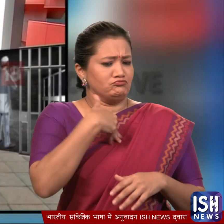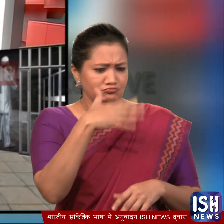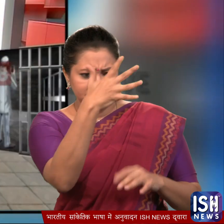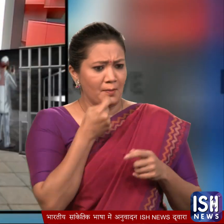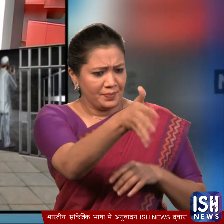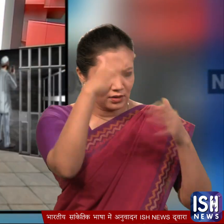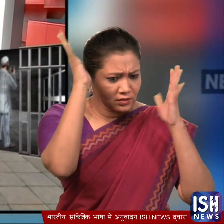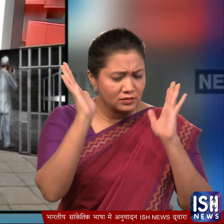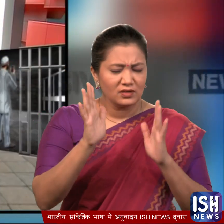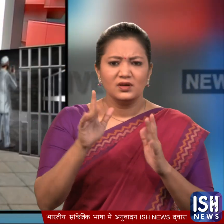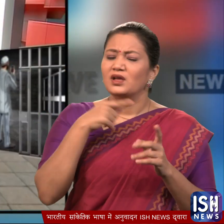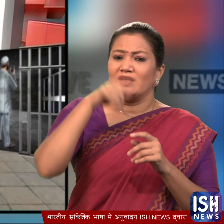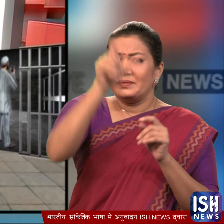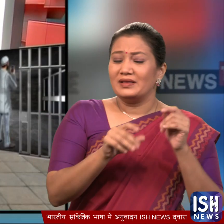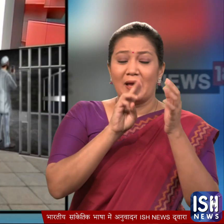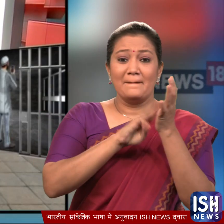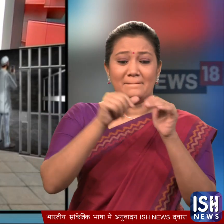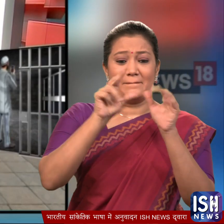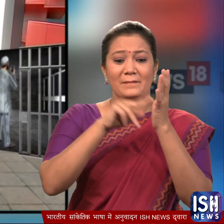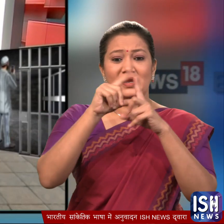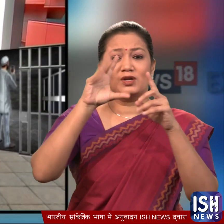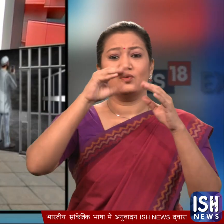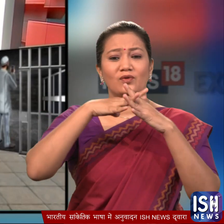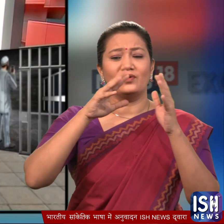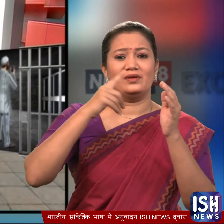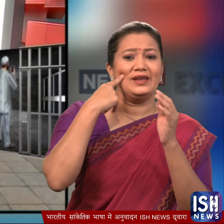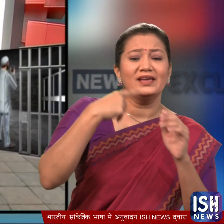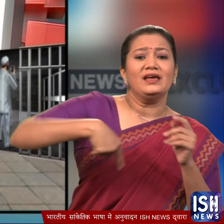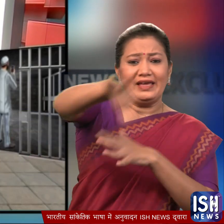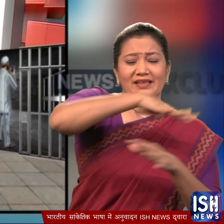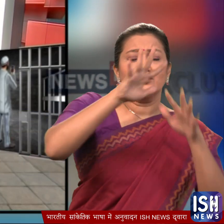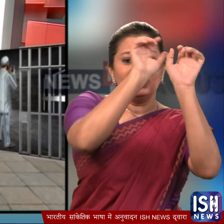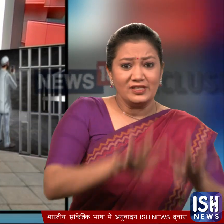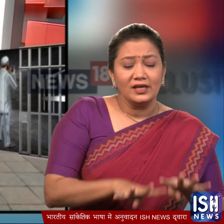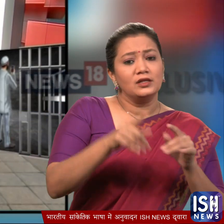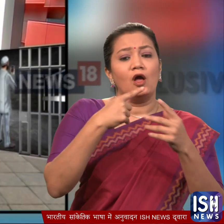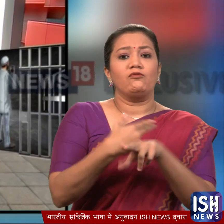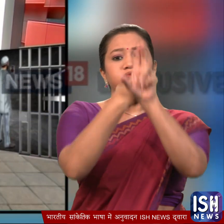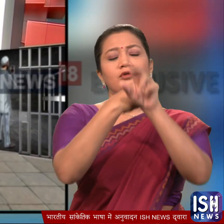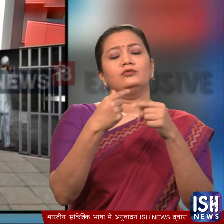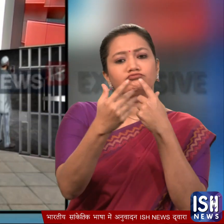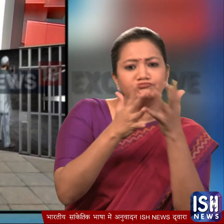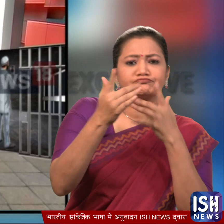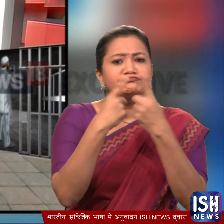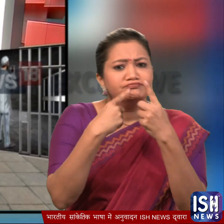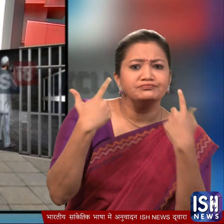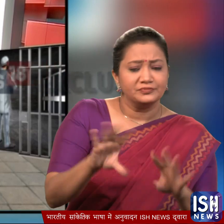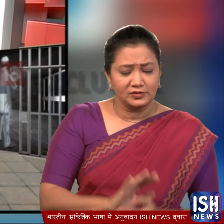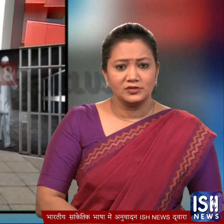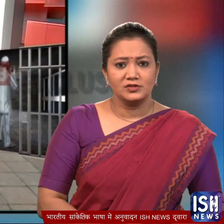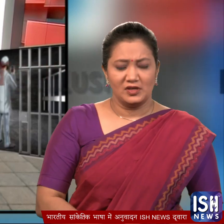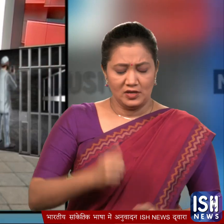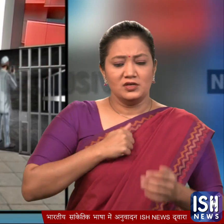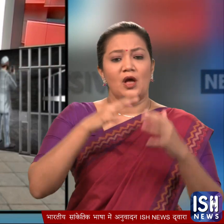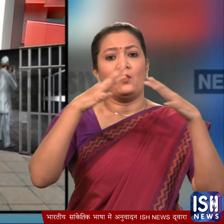कर दिया तो उसके रिश्तेदार ने मंडोली जेल में बंद वसीम फौजी नाम के बदमाश से वीडियो कॉल पर उसकी बात करवाई।